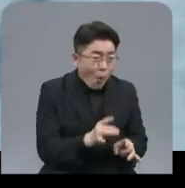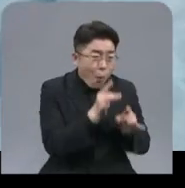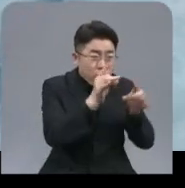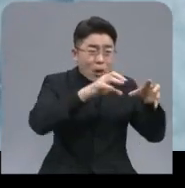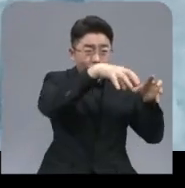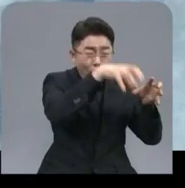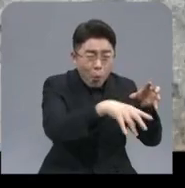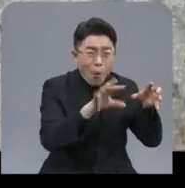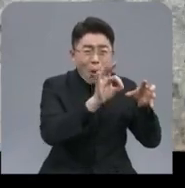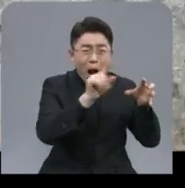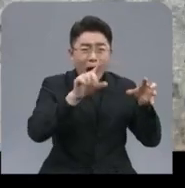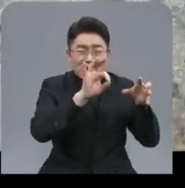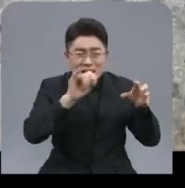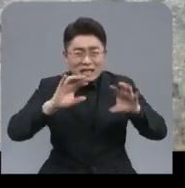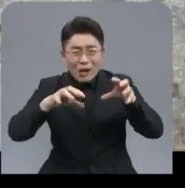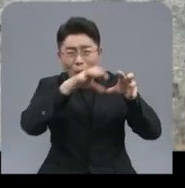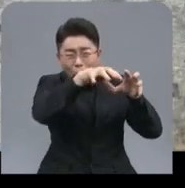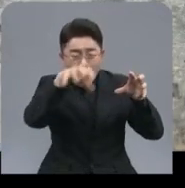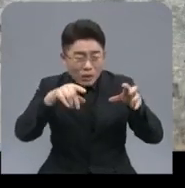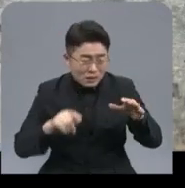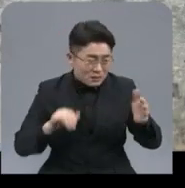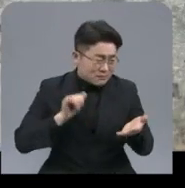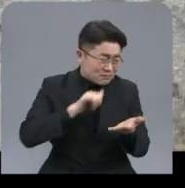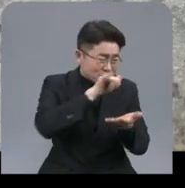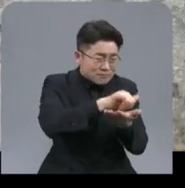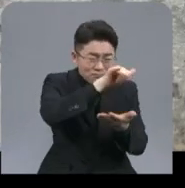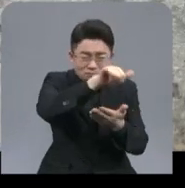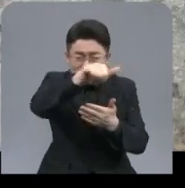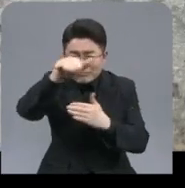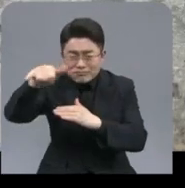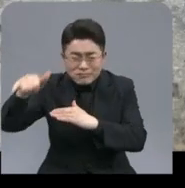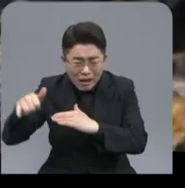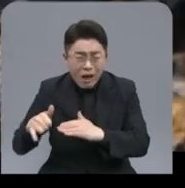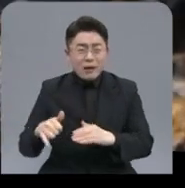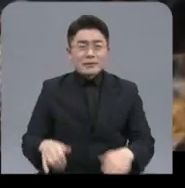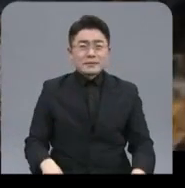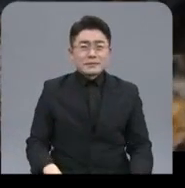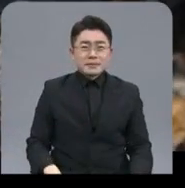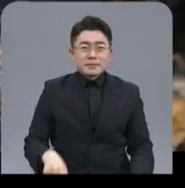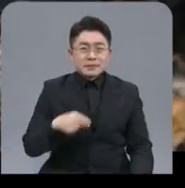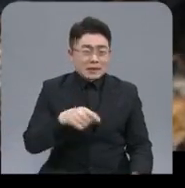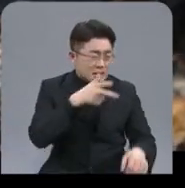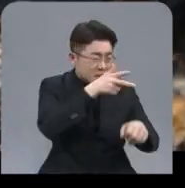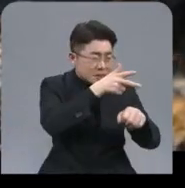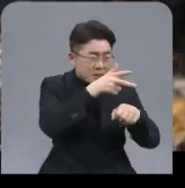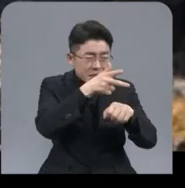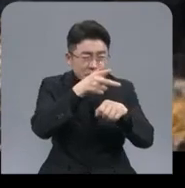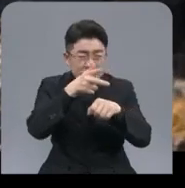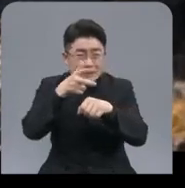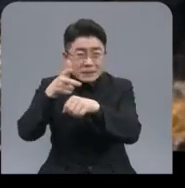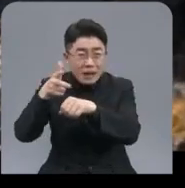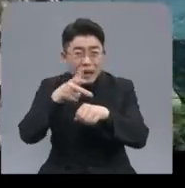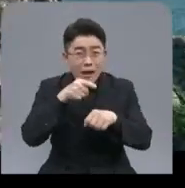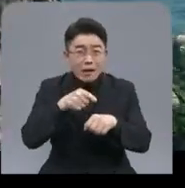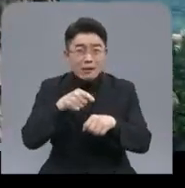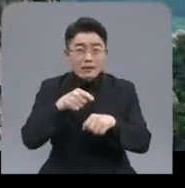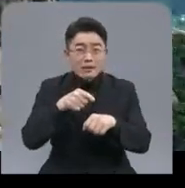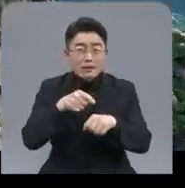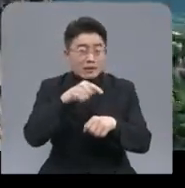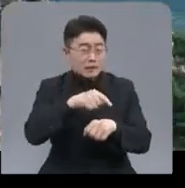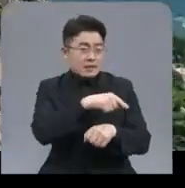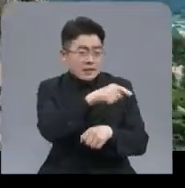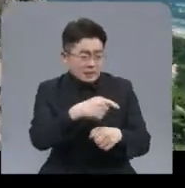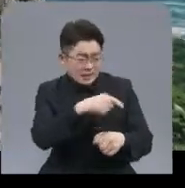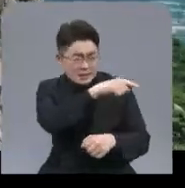sẽ có nhiều câu chuyện thú vị hơn nhiều và mọi người sẽ có cái nhìn khác về mảnh đất mà hàng ngày chúng ta đặt chân lên bộ phim sẽ đưa người xem đến